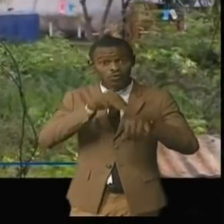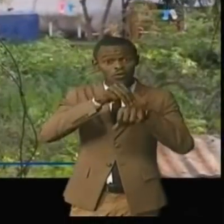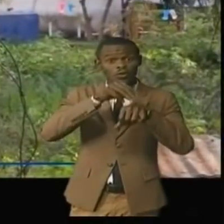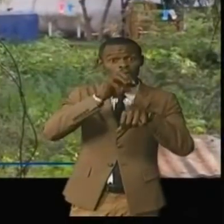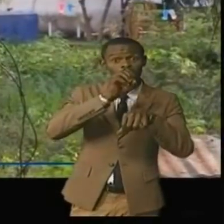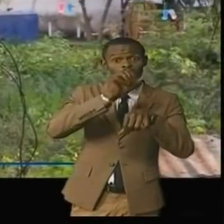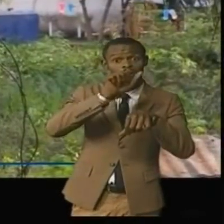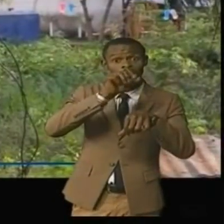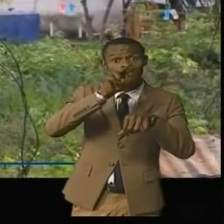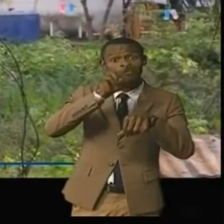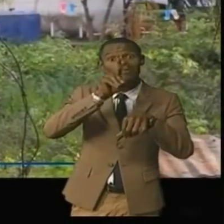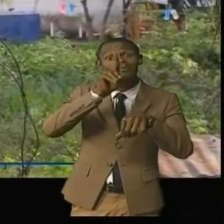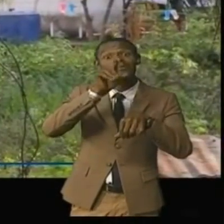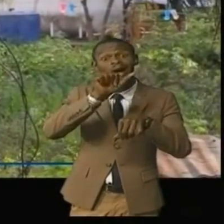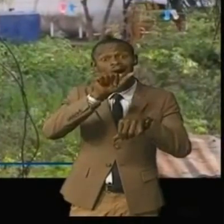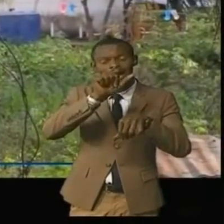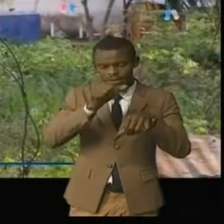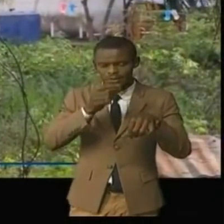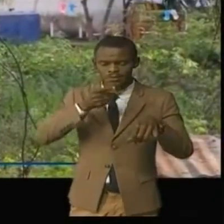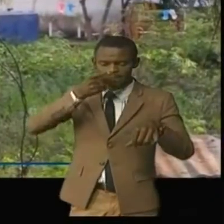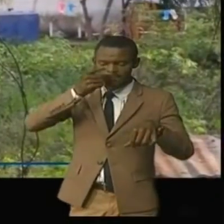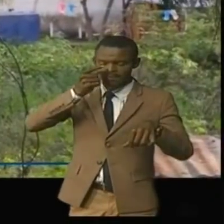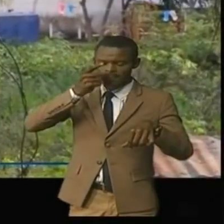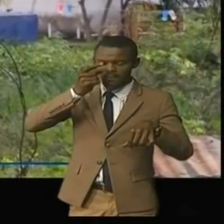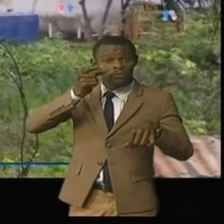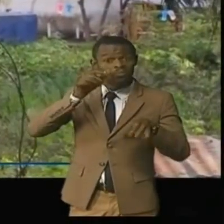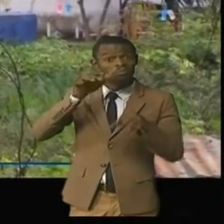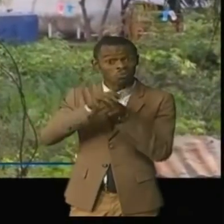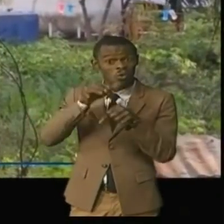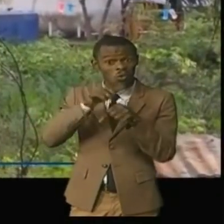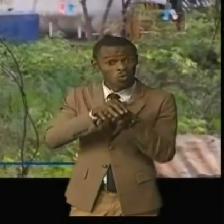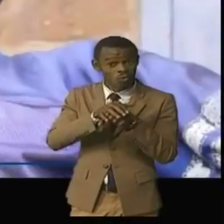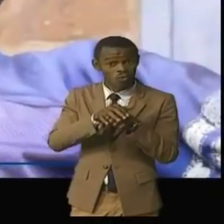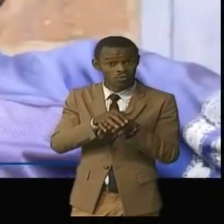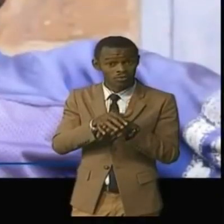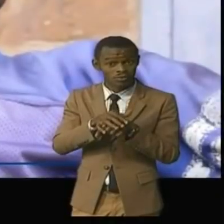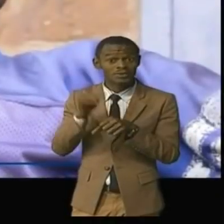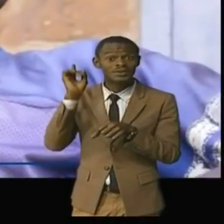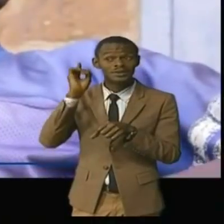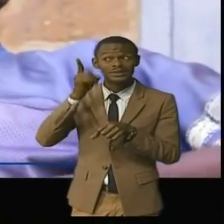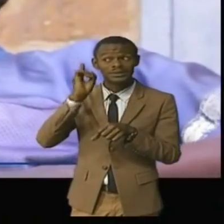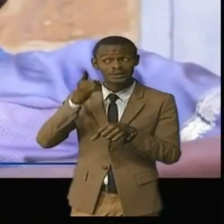tanks qui recueillent les hydrocarbures sont visibles derrière les grillages.